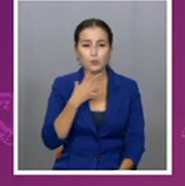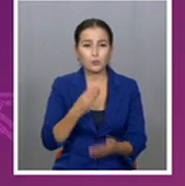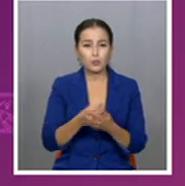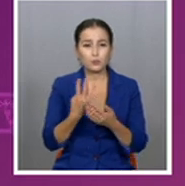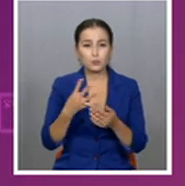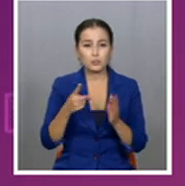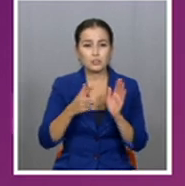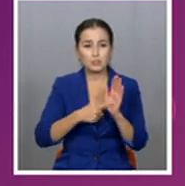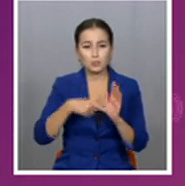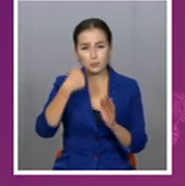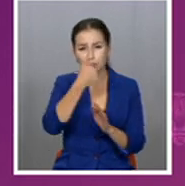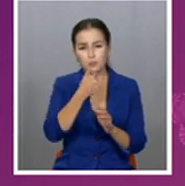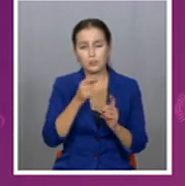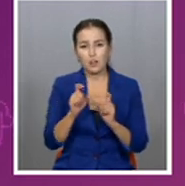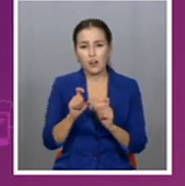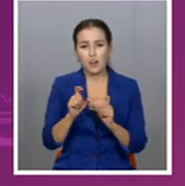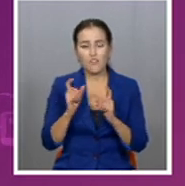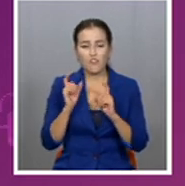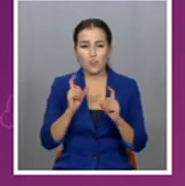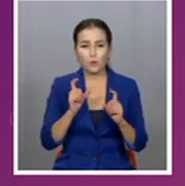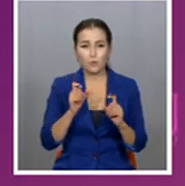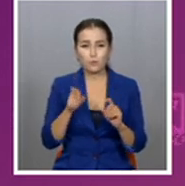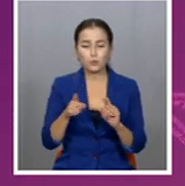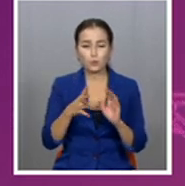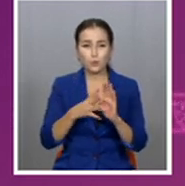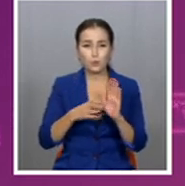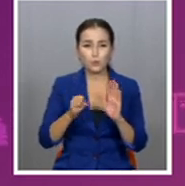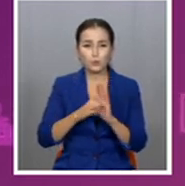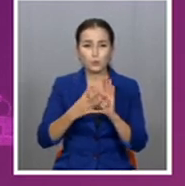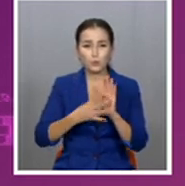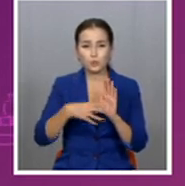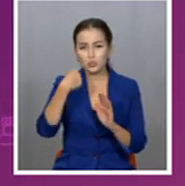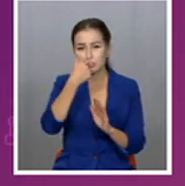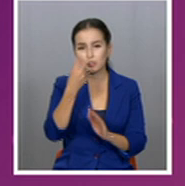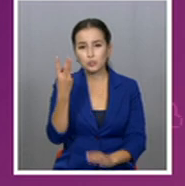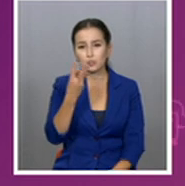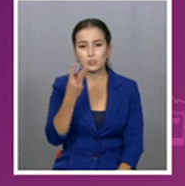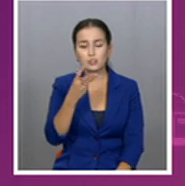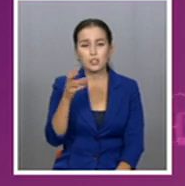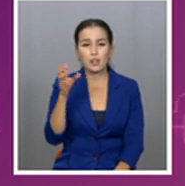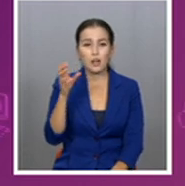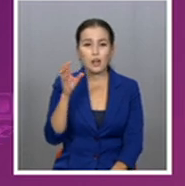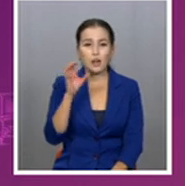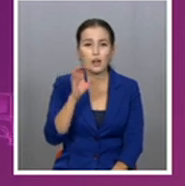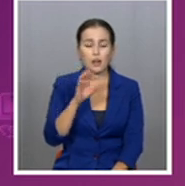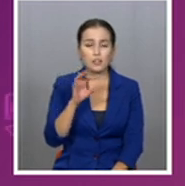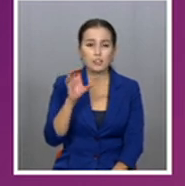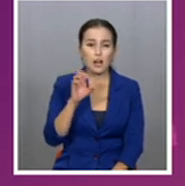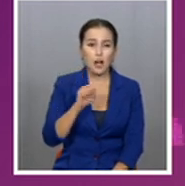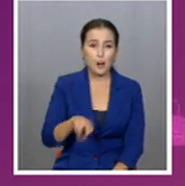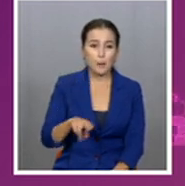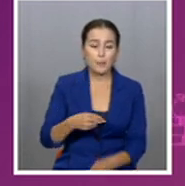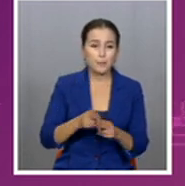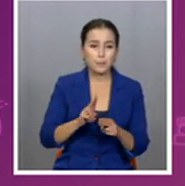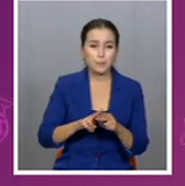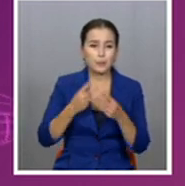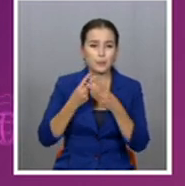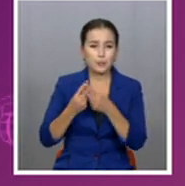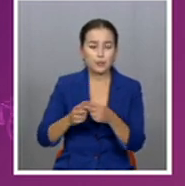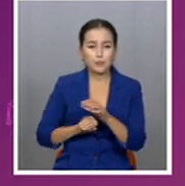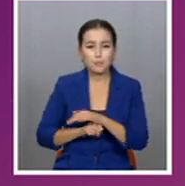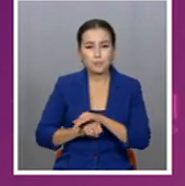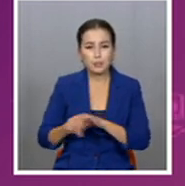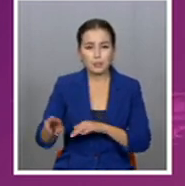күн ажалмен арпалысып, 1919 жылғы 3 сәуірде Колчактың омбыдағы түрмесінен қашып шығады.